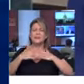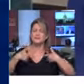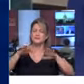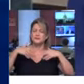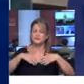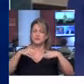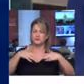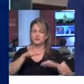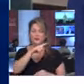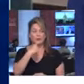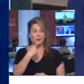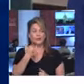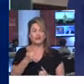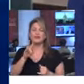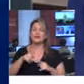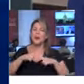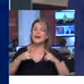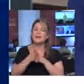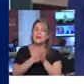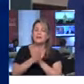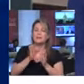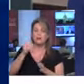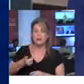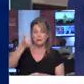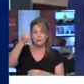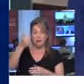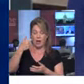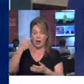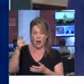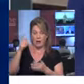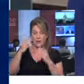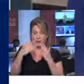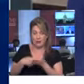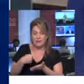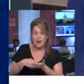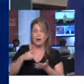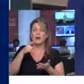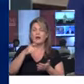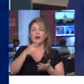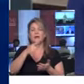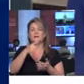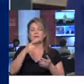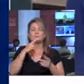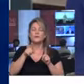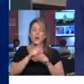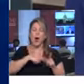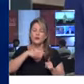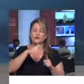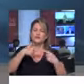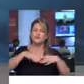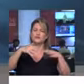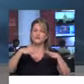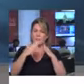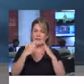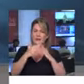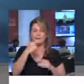לנו בפרסום ראשון על שורת תמריצים של כחלון לרשויות שבעצם יוציאו יותר היתרי בנייה. נכון מאוד גדעון, דיווחנו לא מעט פעמים על עיכובים בכל